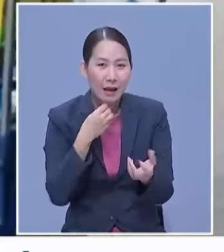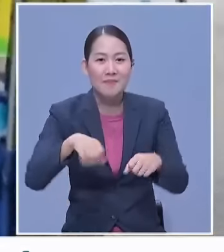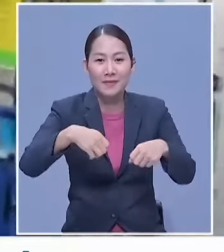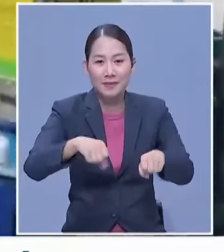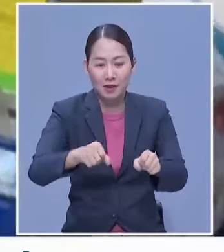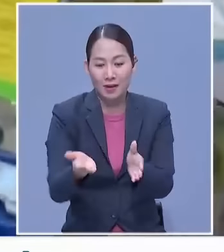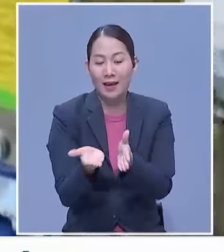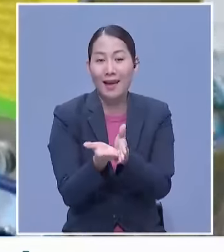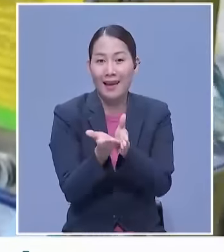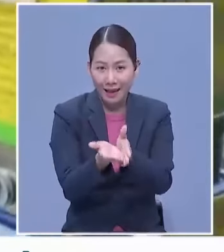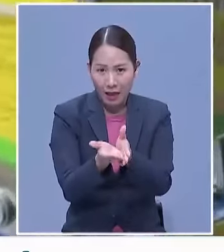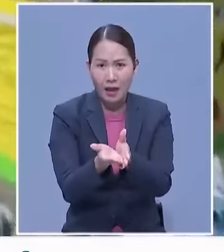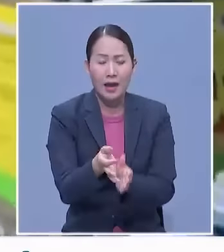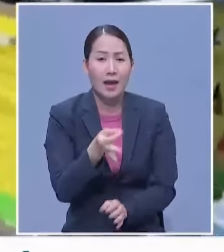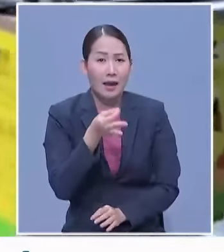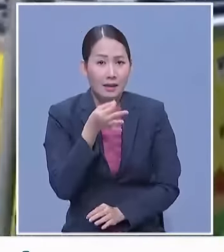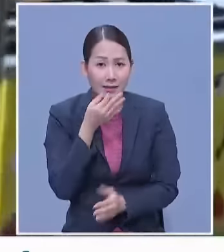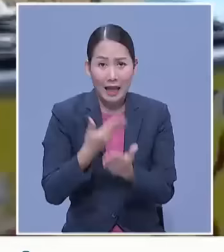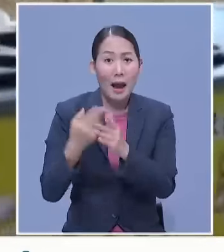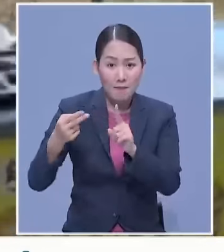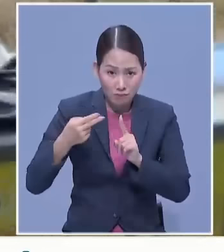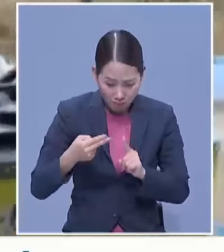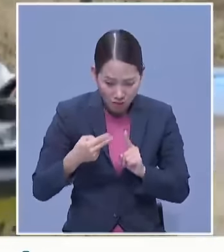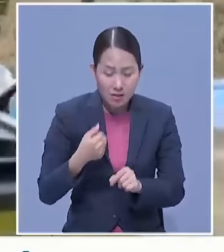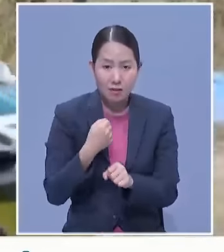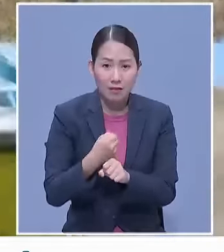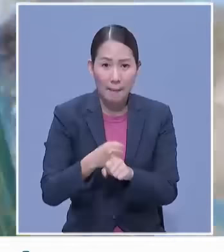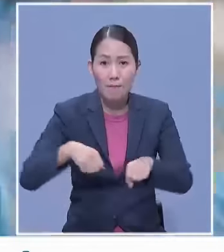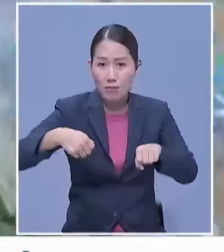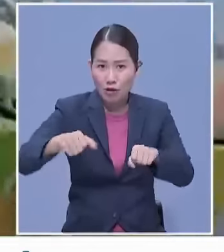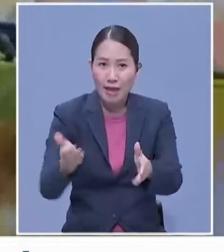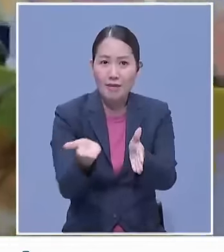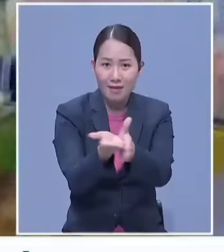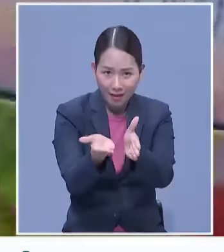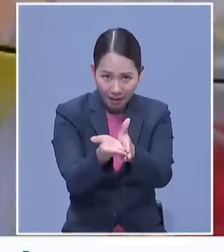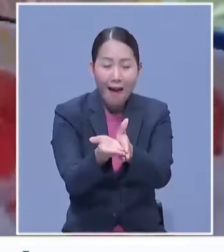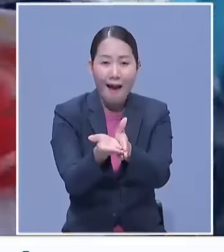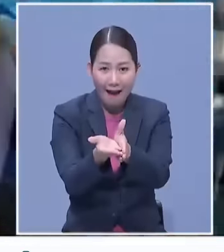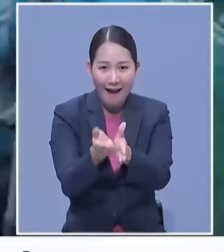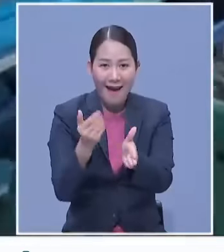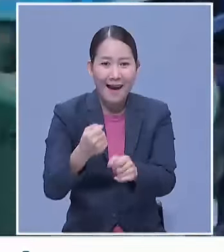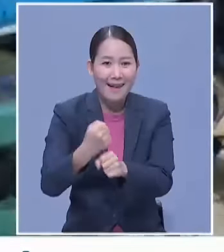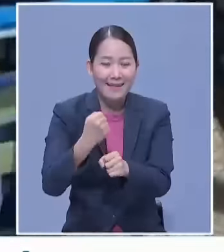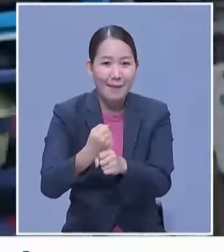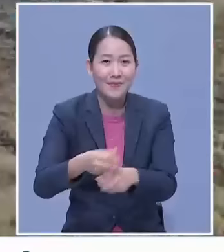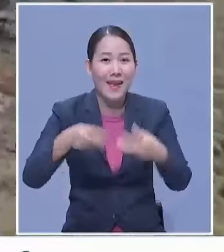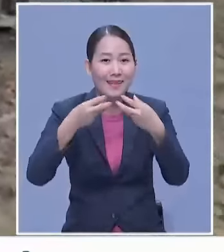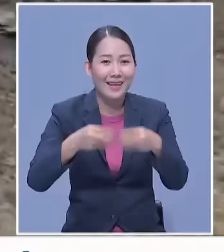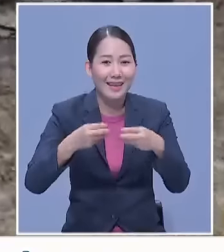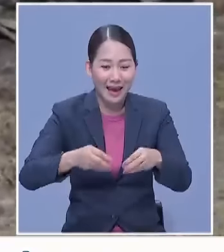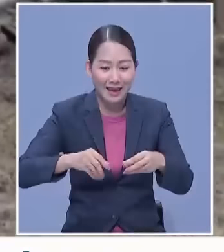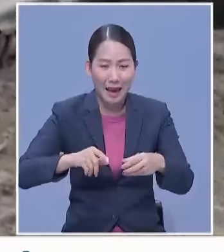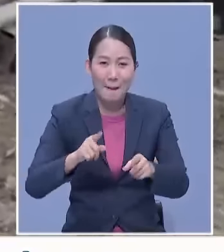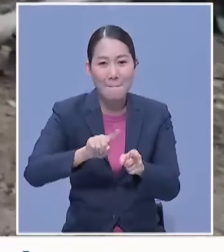ไข่ม้วนไส้กรอกไปขายตามบ้านนะฮะไม้ละ 10บาทแน่นอนว่าเด็กๆชอบนะนี่ครับเป็นอาชีพใหม่ขึ้น